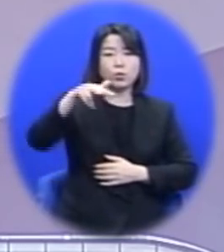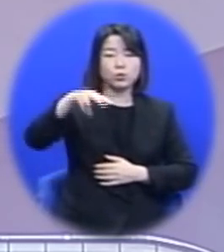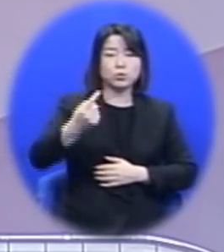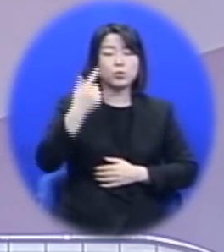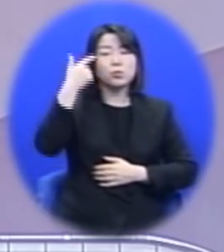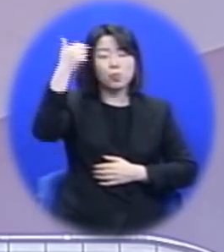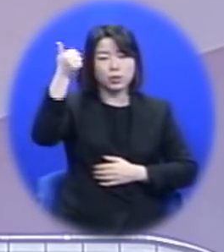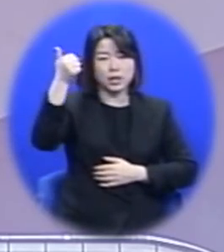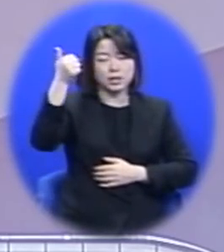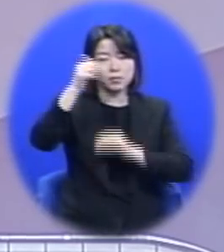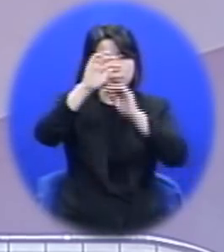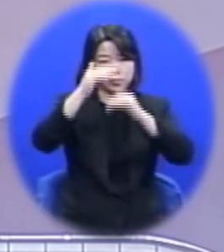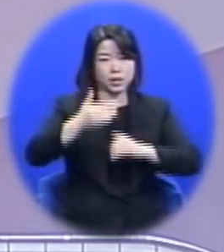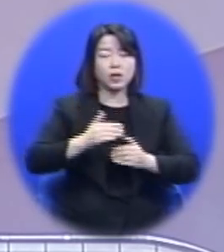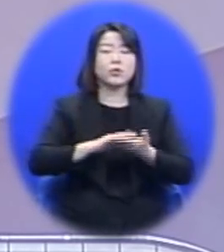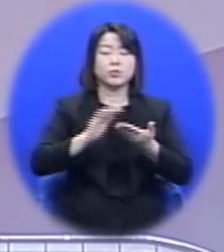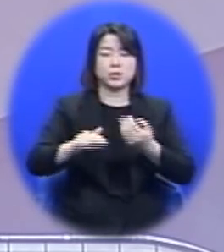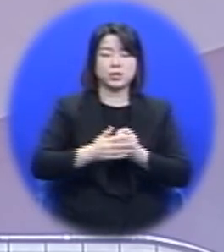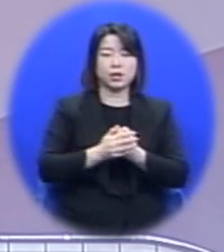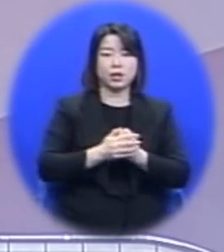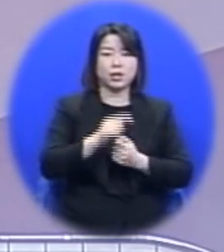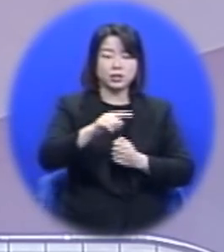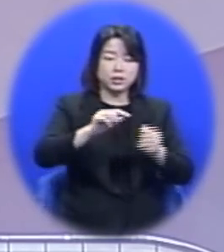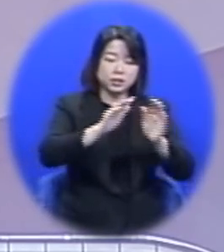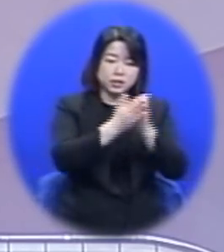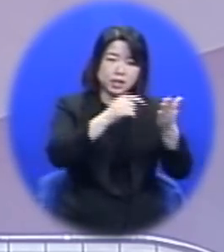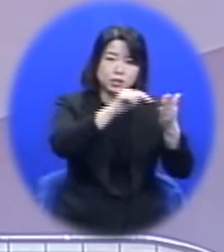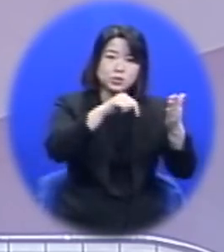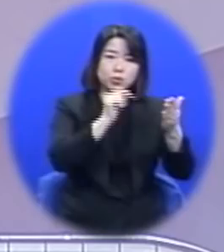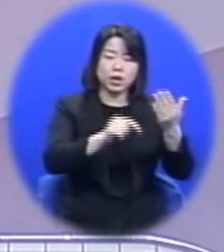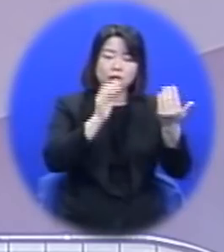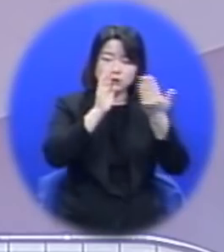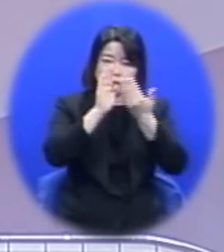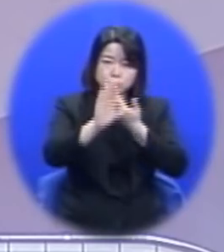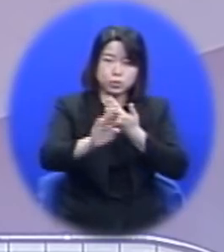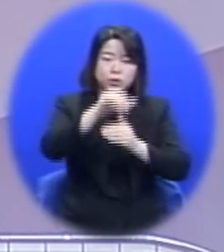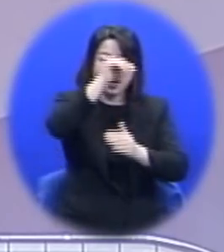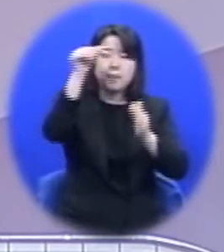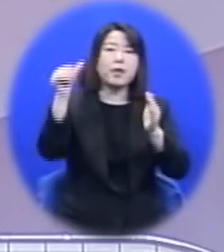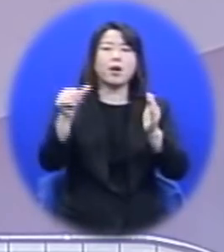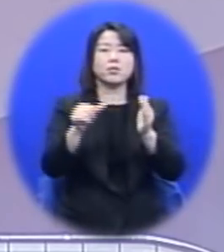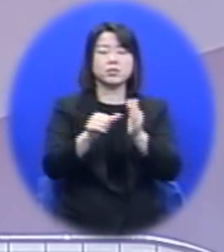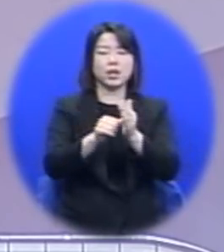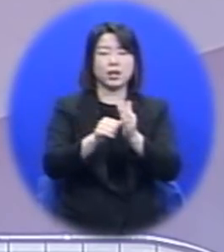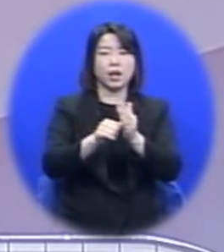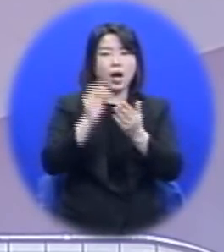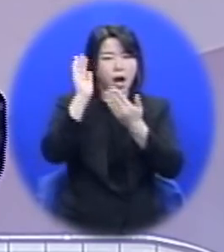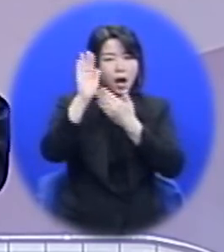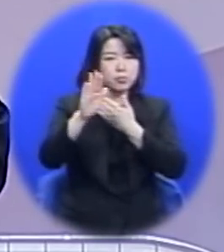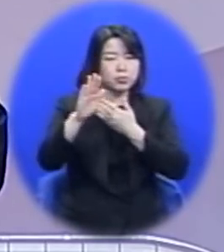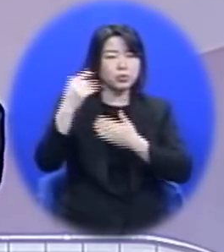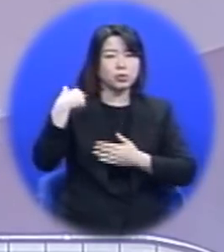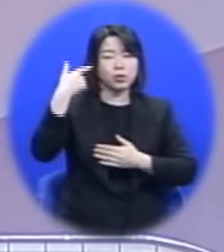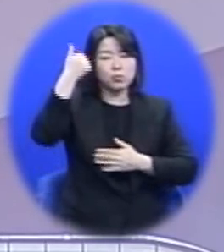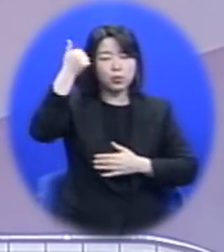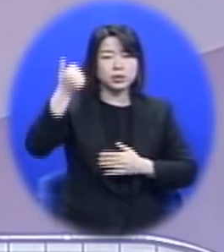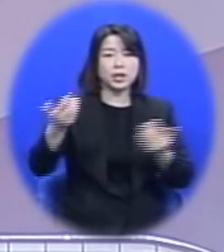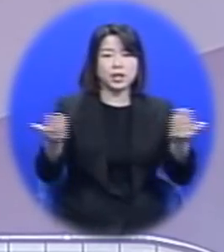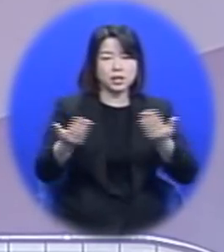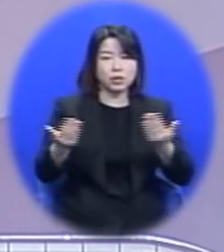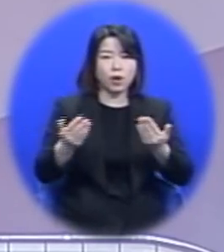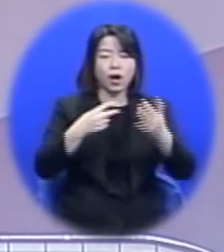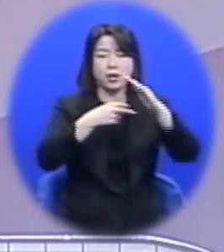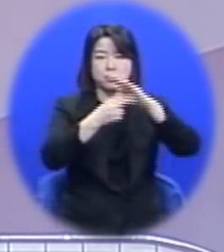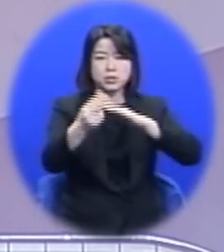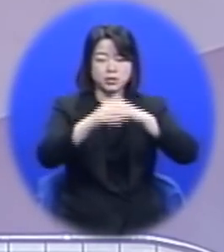속에 하용조 목사님의 그 이후의 평생의 사역과 목회와 비전이 다 들어있는 것을 보고 깜짝